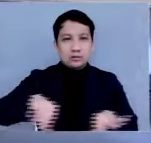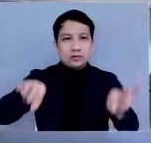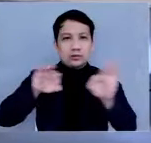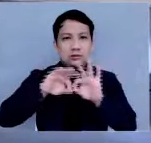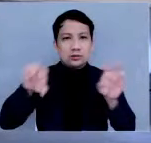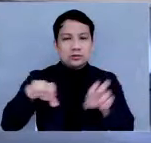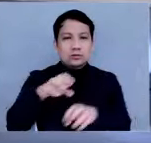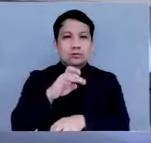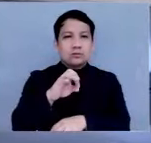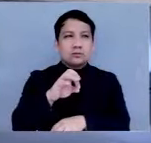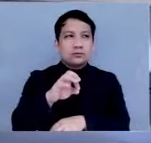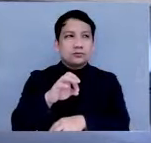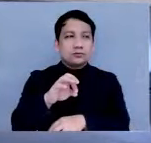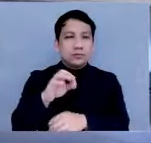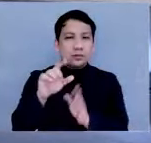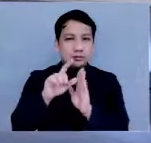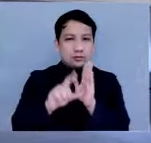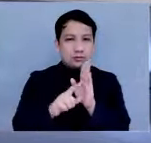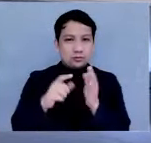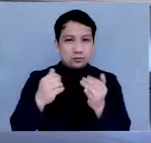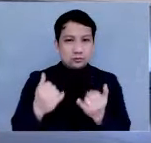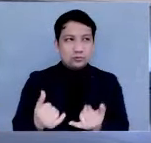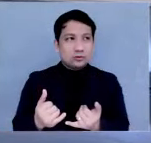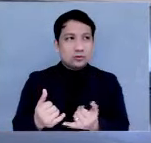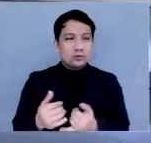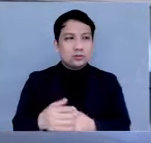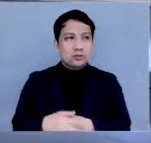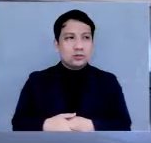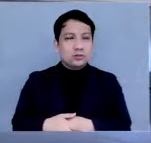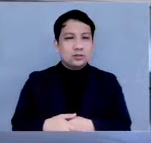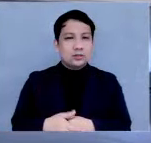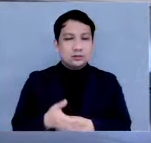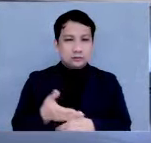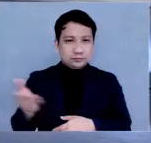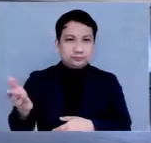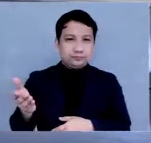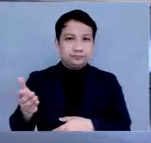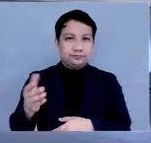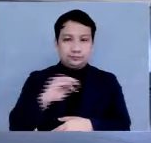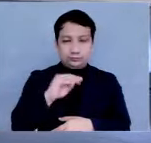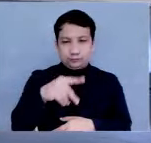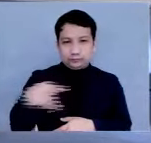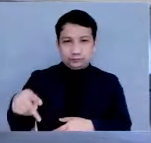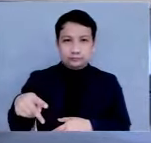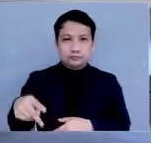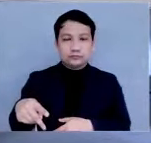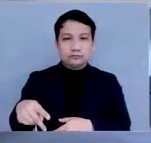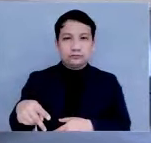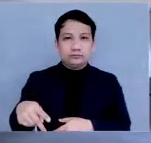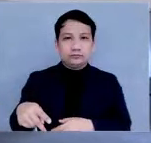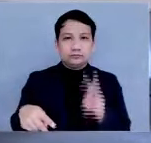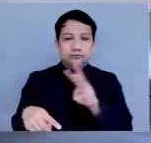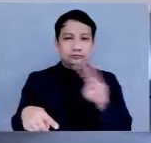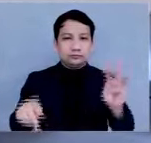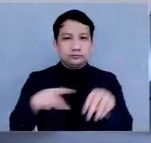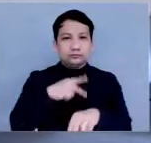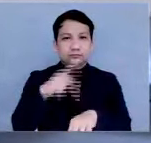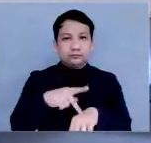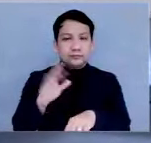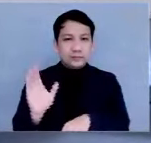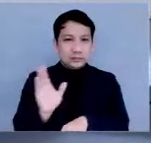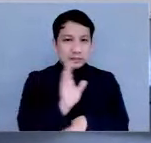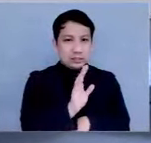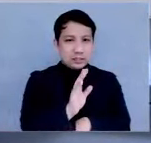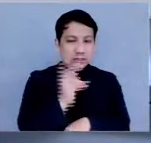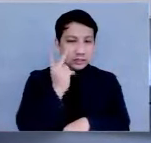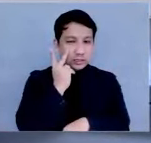Act. Hanggang ngayon kasi sa official po na mapa ng Pilipinas, nakalagay nga ang West Philippine Sea banda rito. Pero